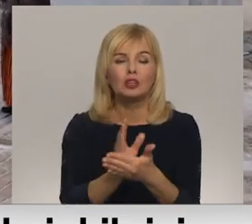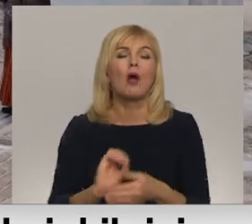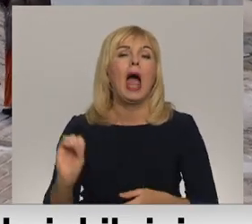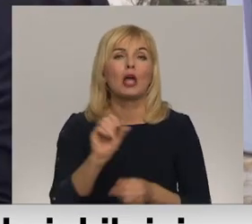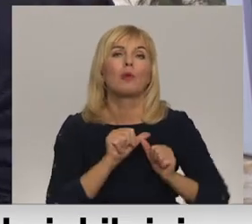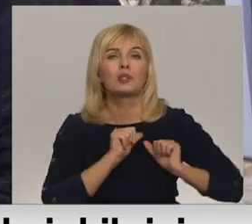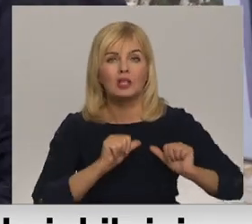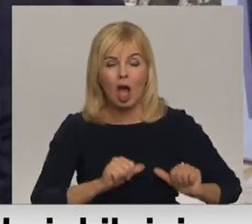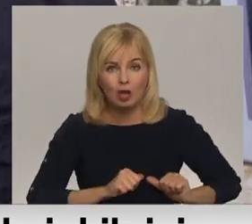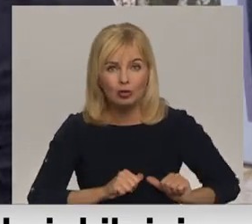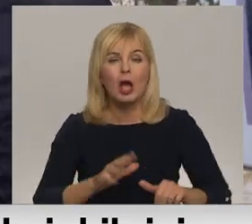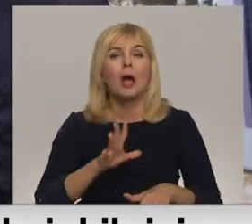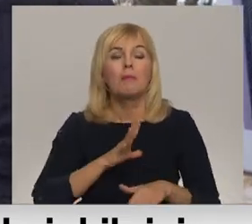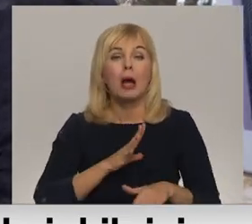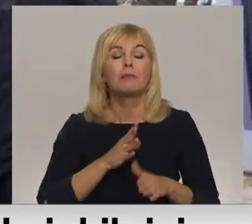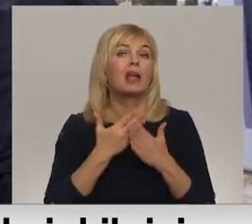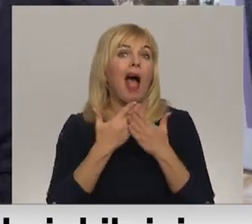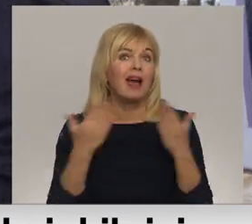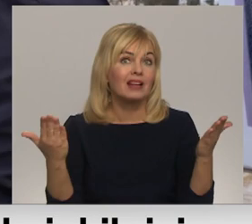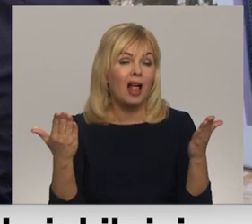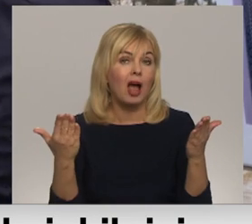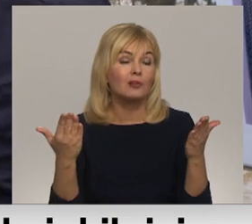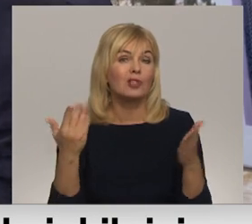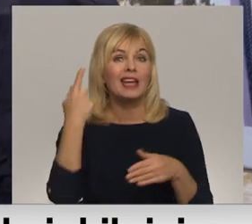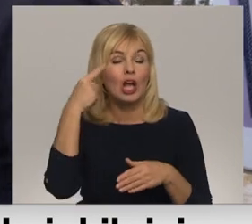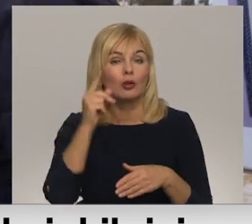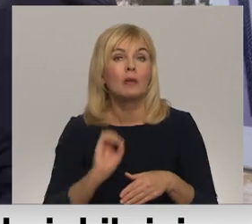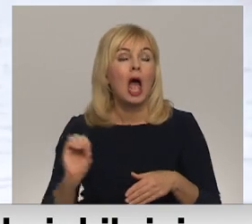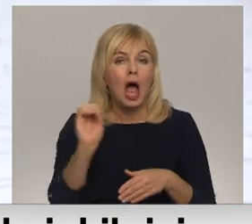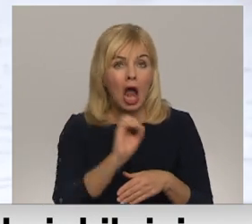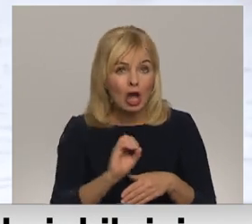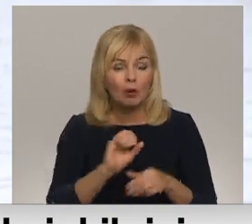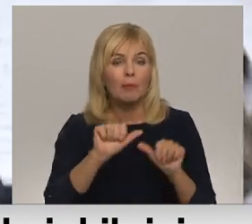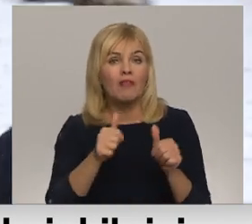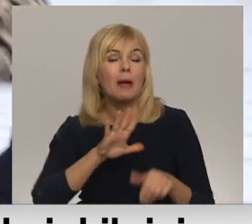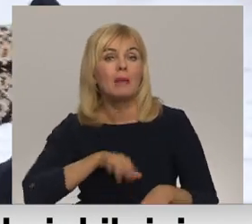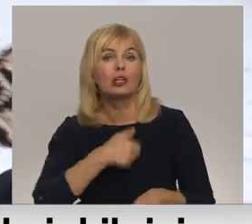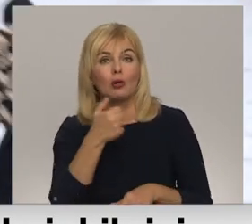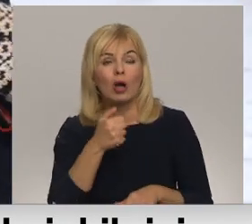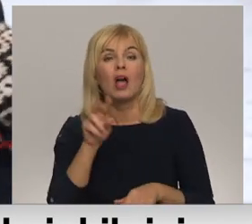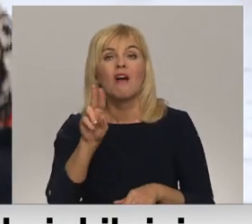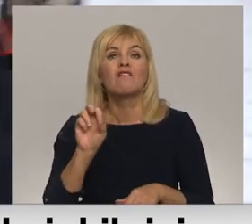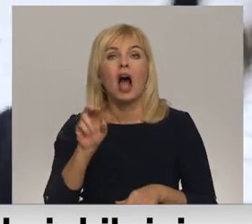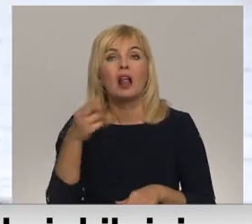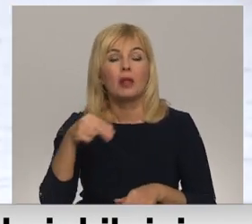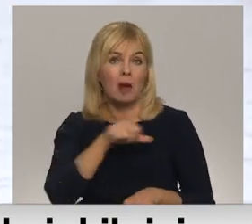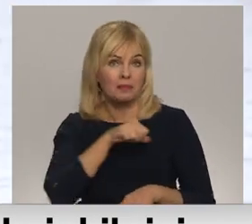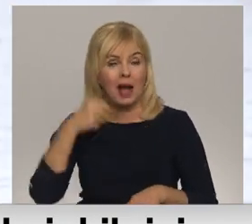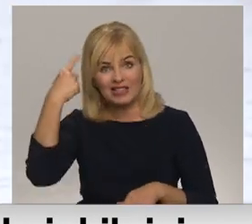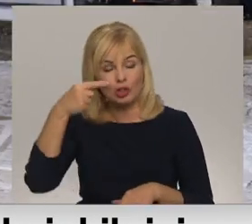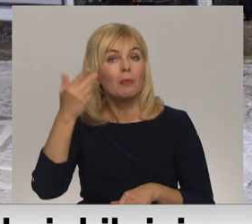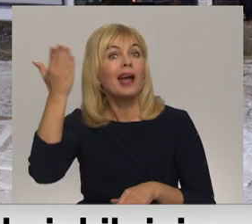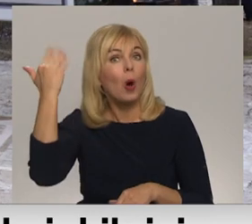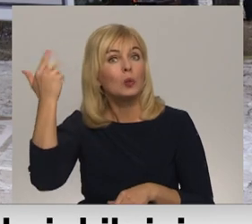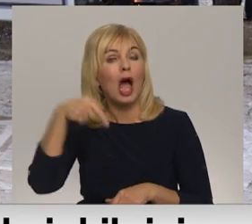Un tas man vienkārši bija tāds atklājums, kad iedomājas, kad visa Eiropa top vēl pēc cik gadiem, un Valdemārs jau to izdomā tajos